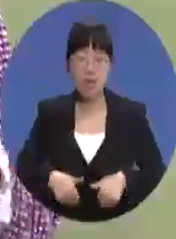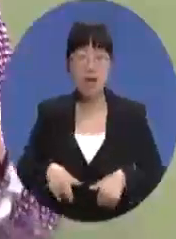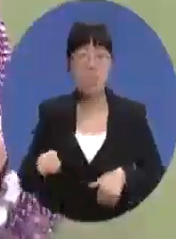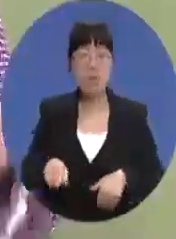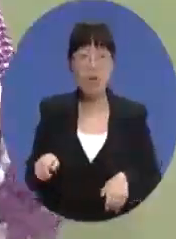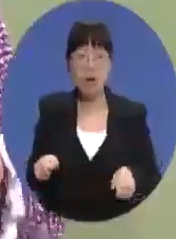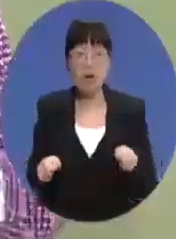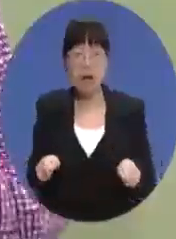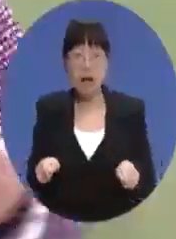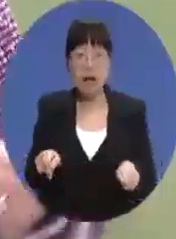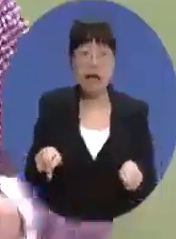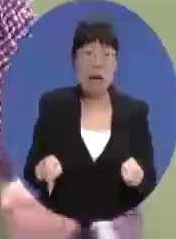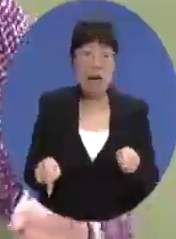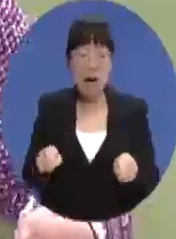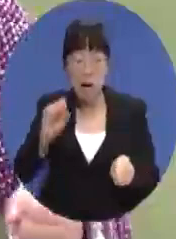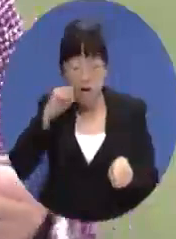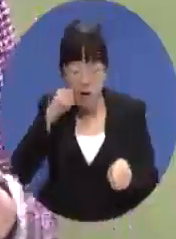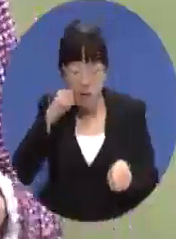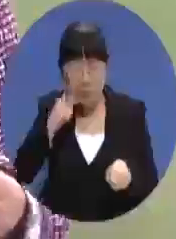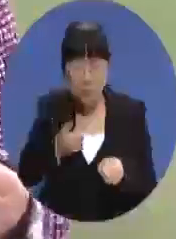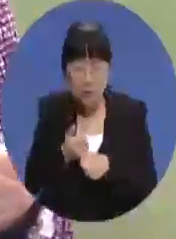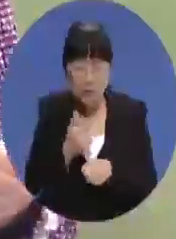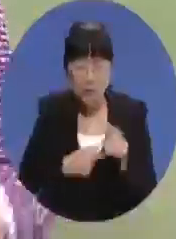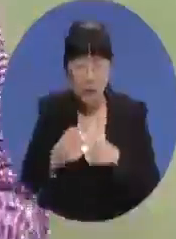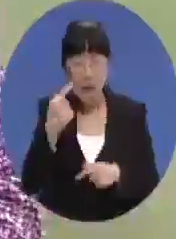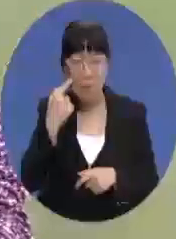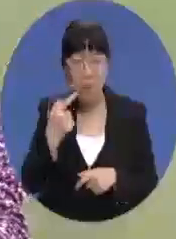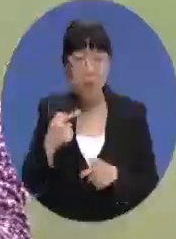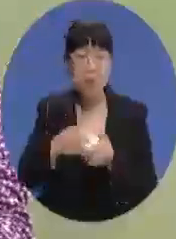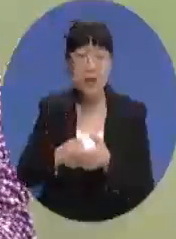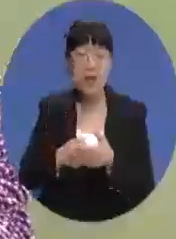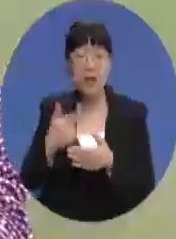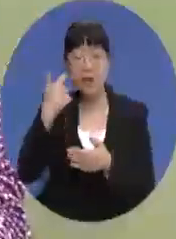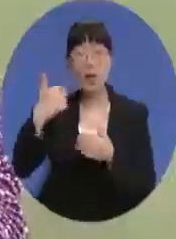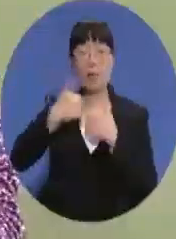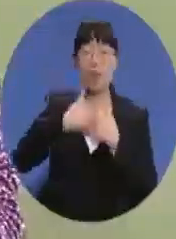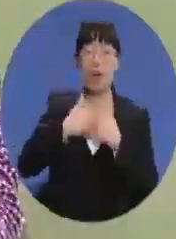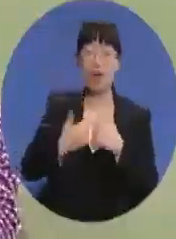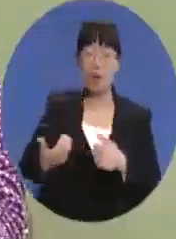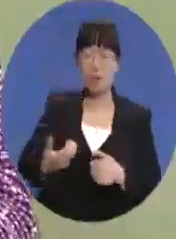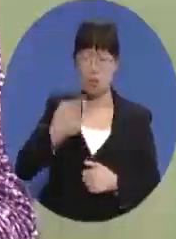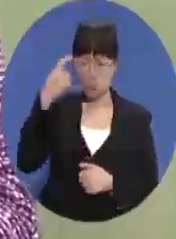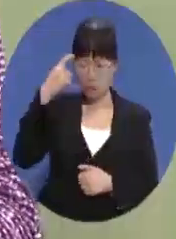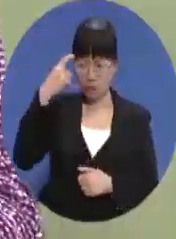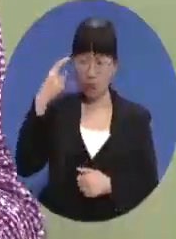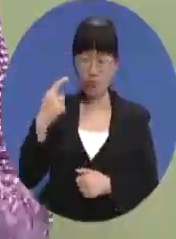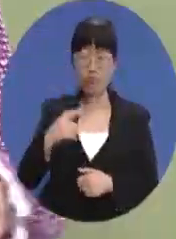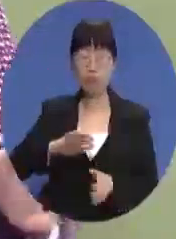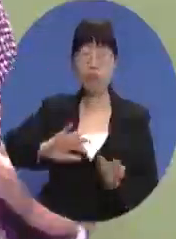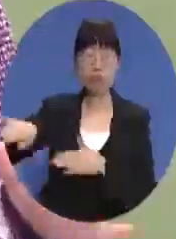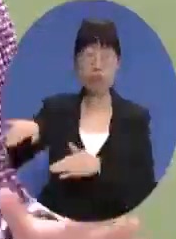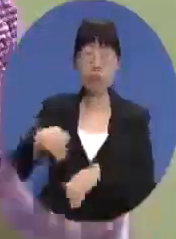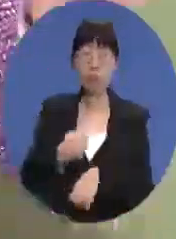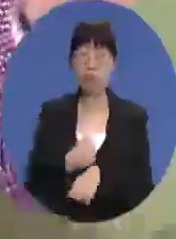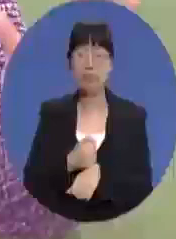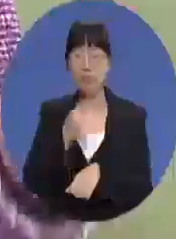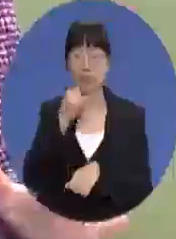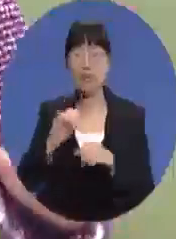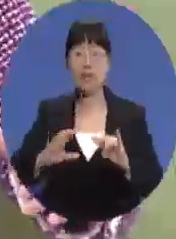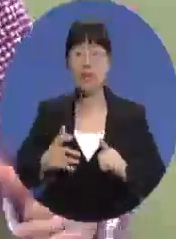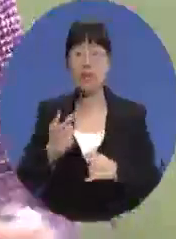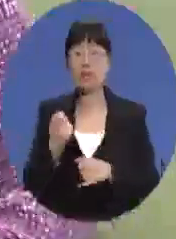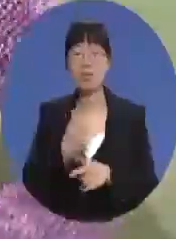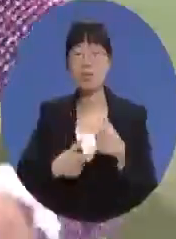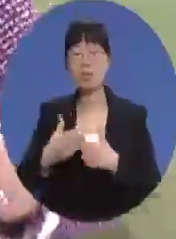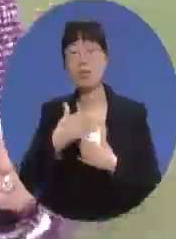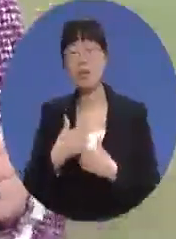가고 뭔가 어려움이 있어도 한번 더 해보자 이렇게 해도 되고 누가 꽉 부딪혀도 아파 왜 이래 이렇게 할 수 있는 거예요. 그래서 이 세상을 자기가 조금